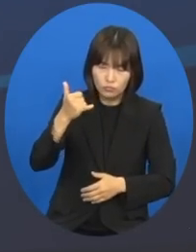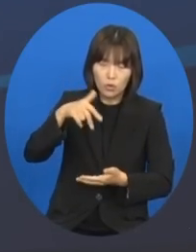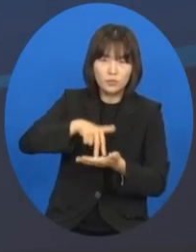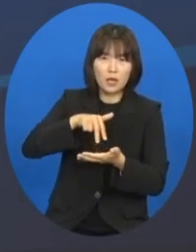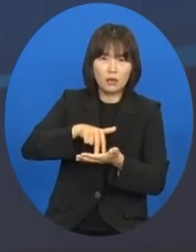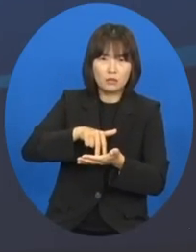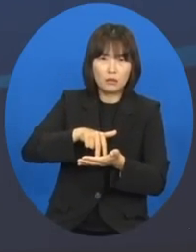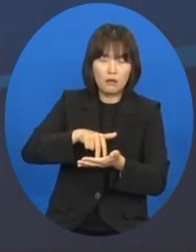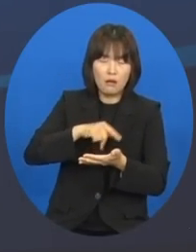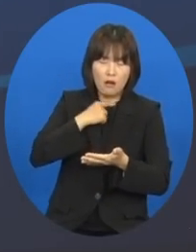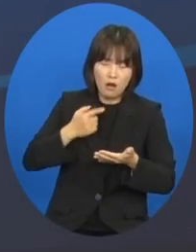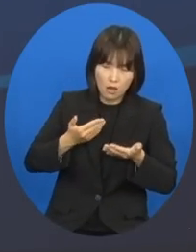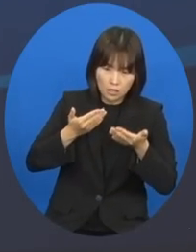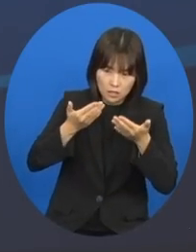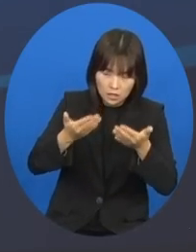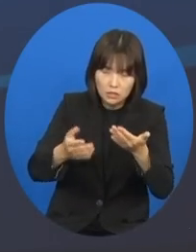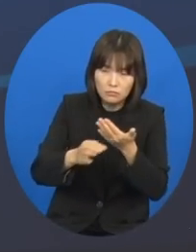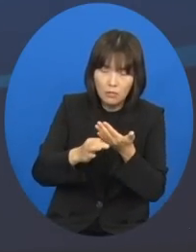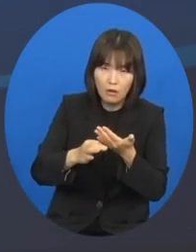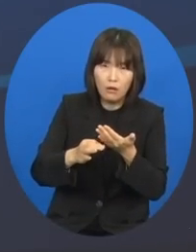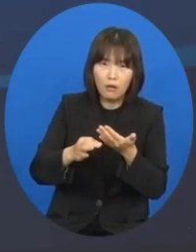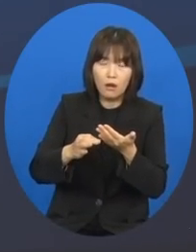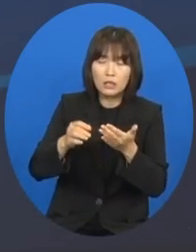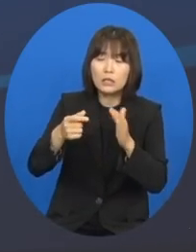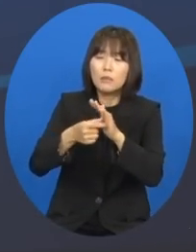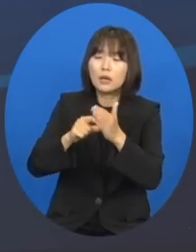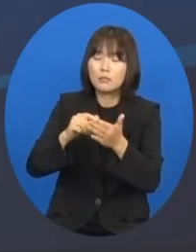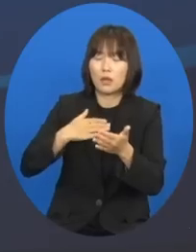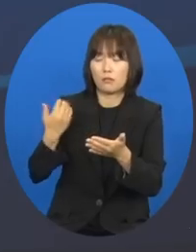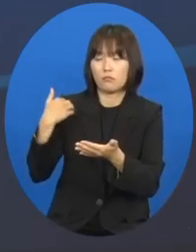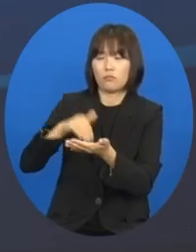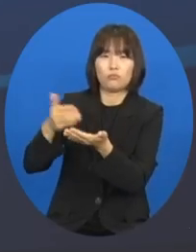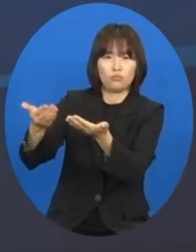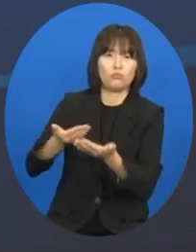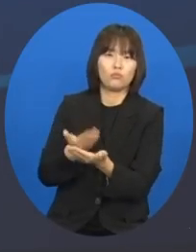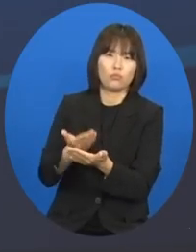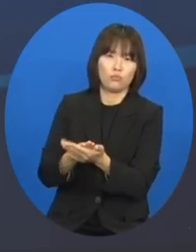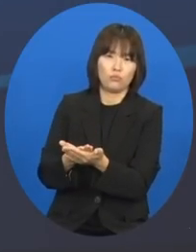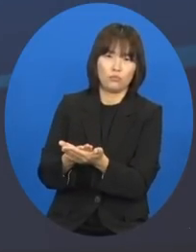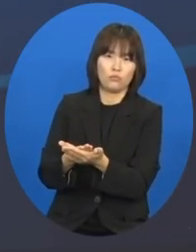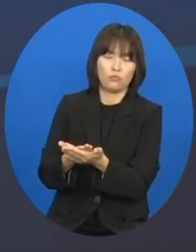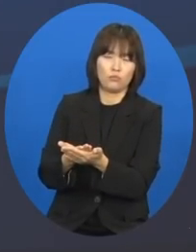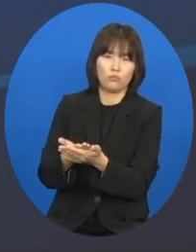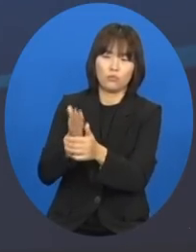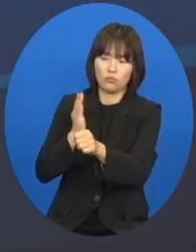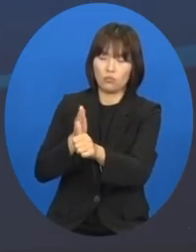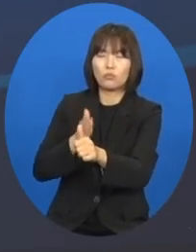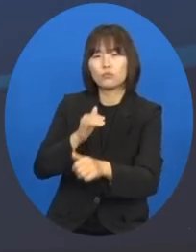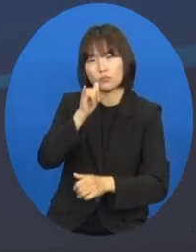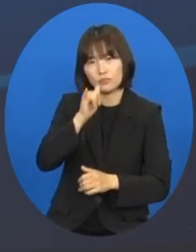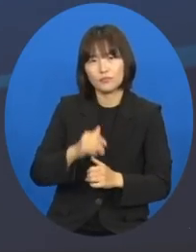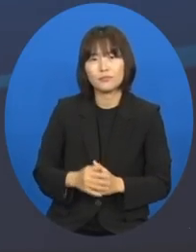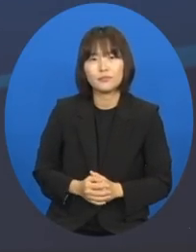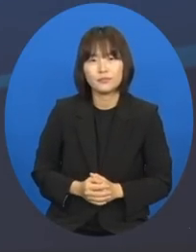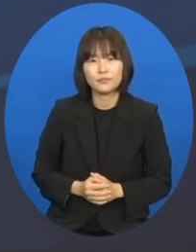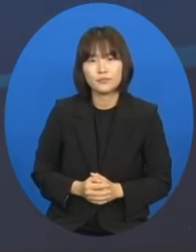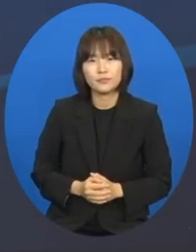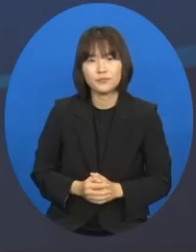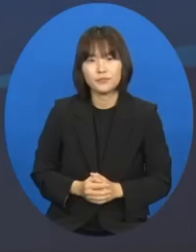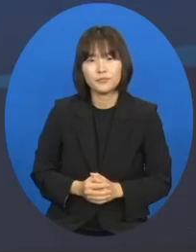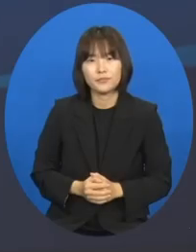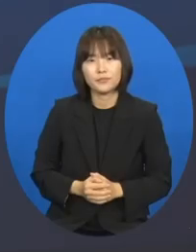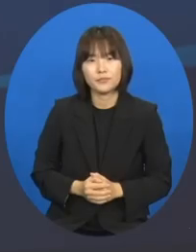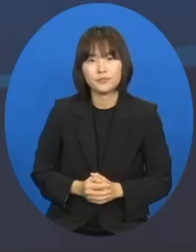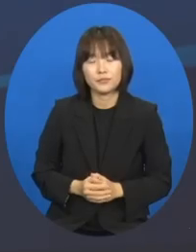너도 이만큼을 해야지 우리 가정이 유지되지 않겠느냐 그 요구하게 돼 있거든요 그런데